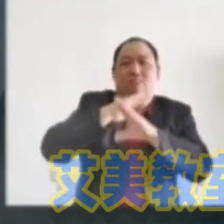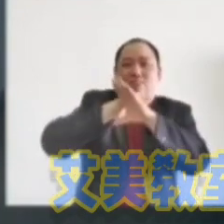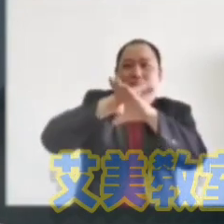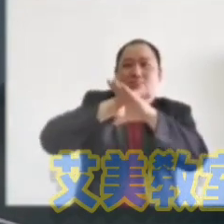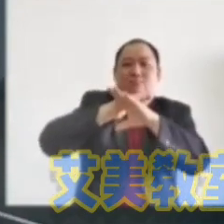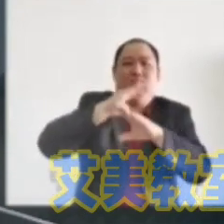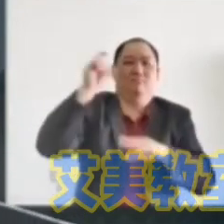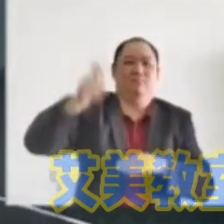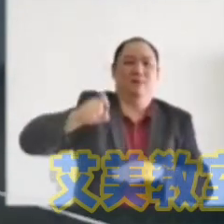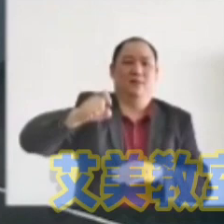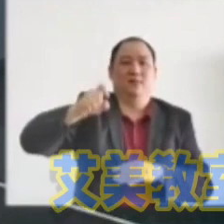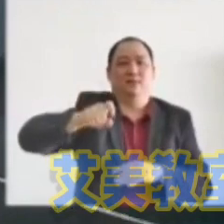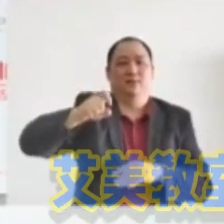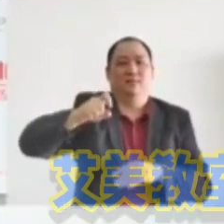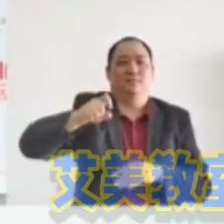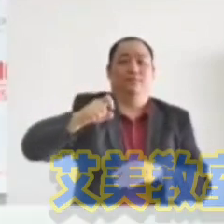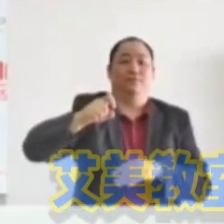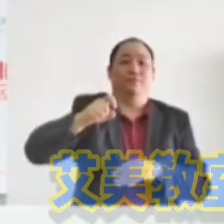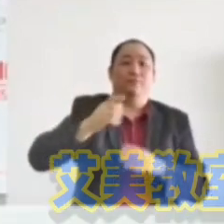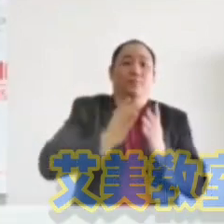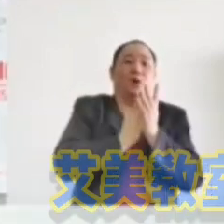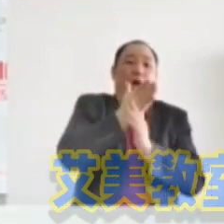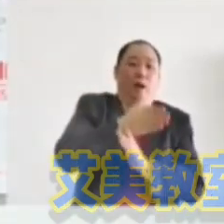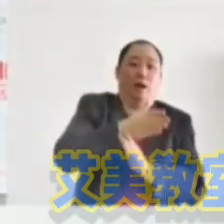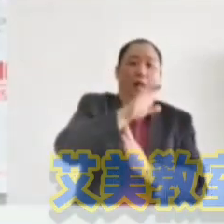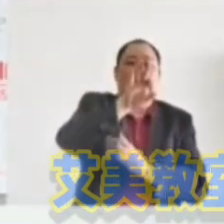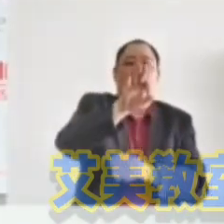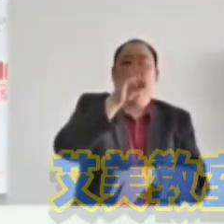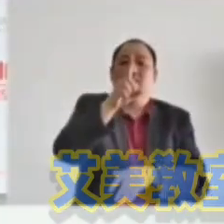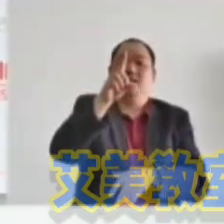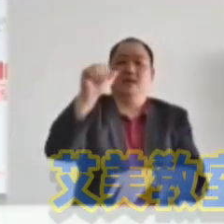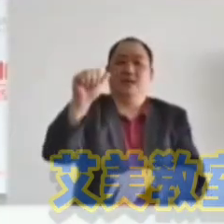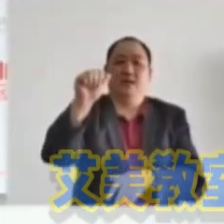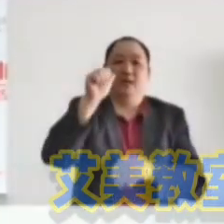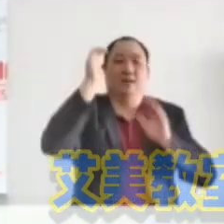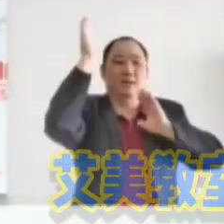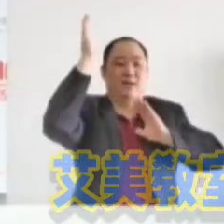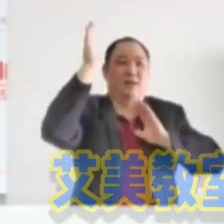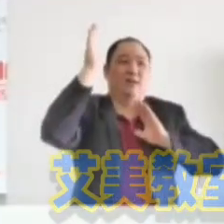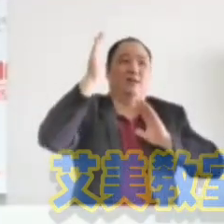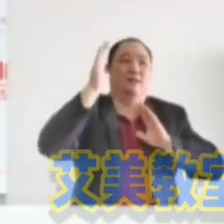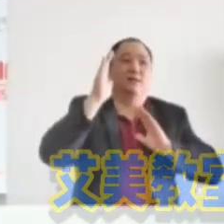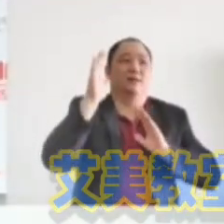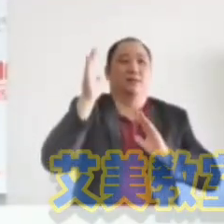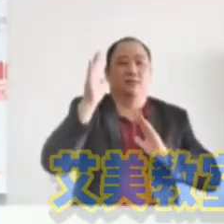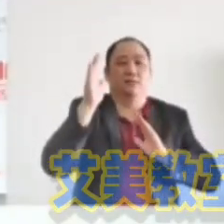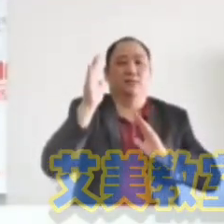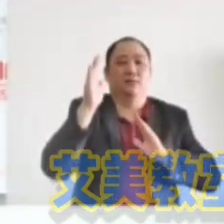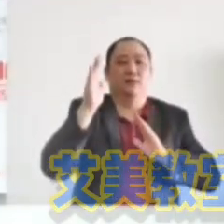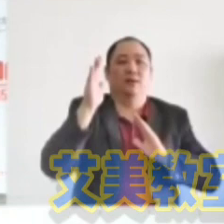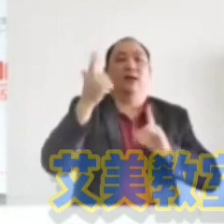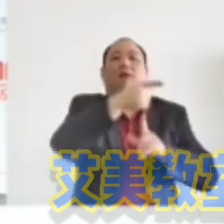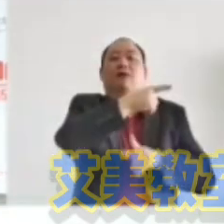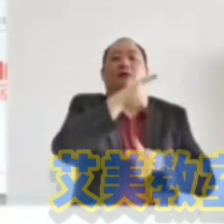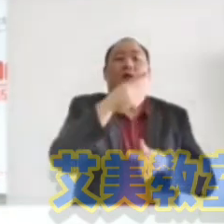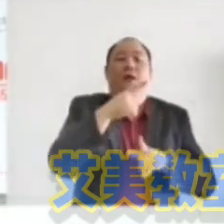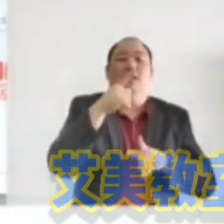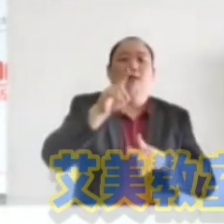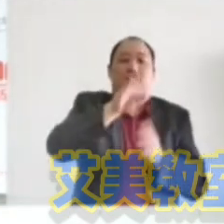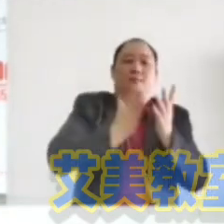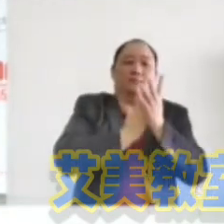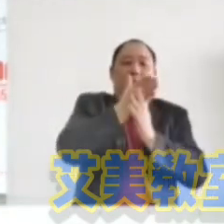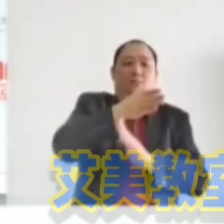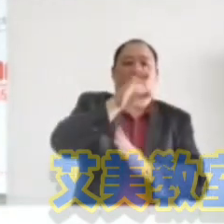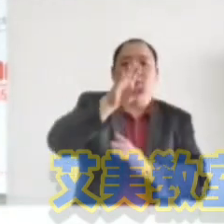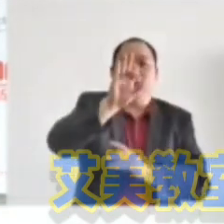个免疫细胞， OK？ 再接下来呢，它也经过 FDA 的认证哦，它是可以增加我们的这个细